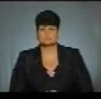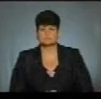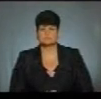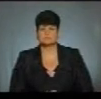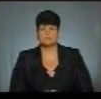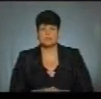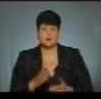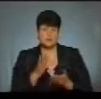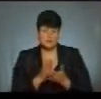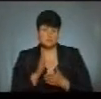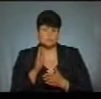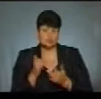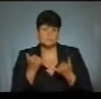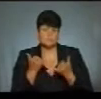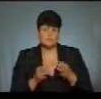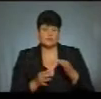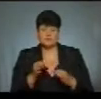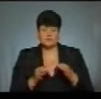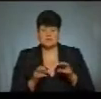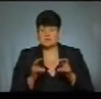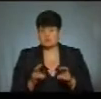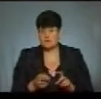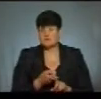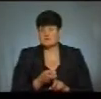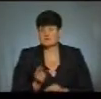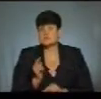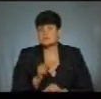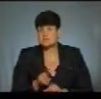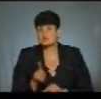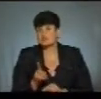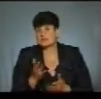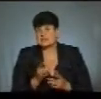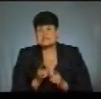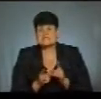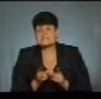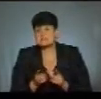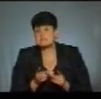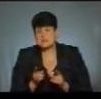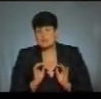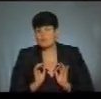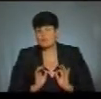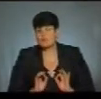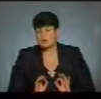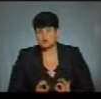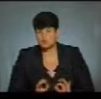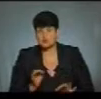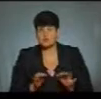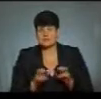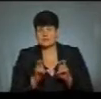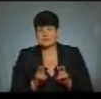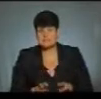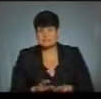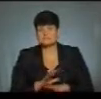Мало відбутися сьогодні судове засідання, але в зв'язку із тим, що які зміни у прокуратурі, судове засідання